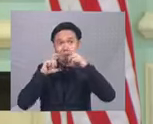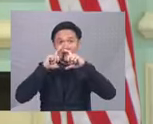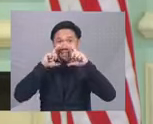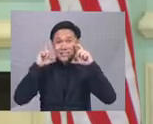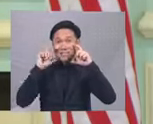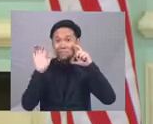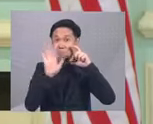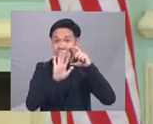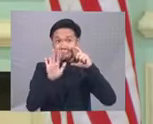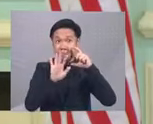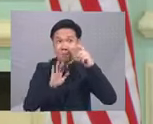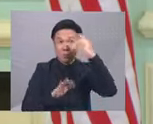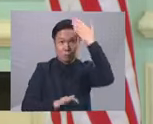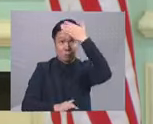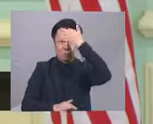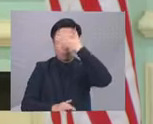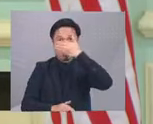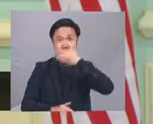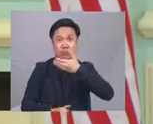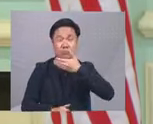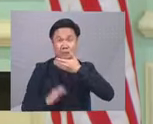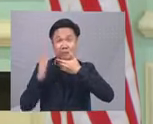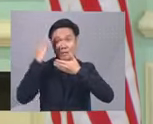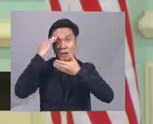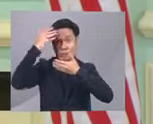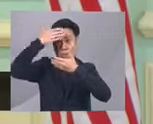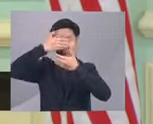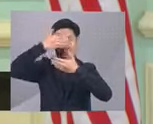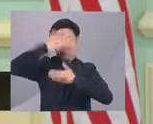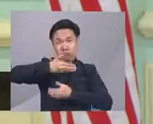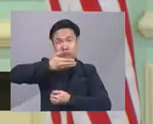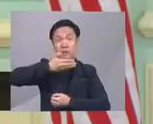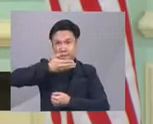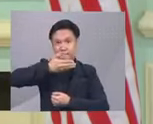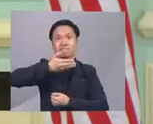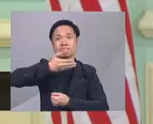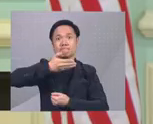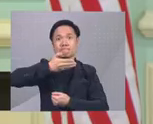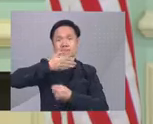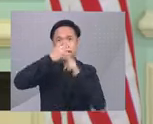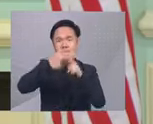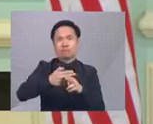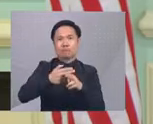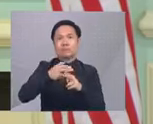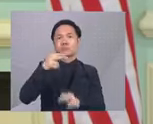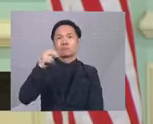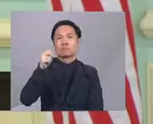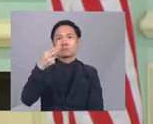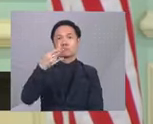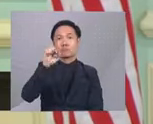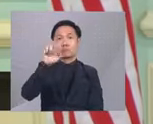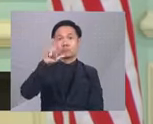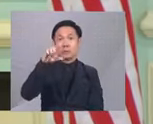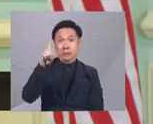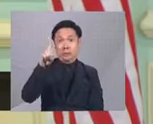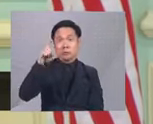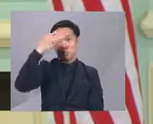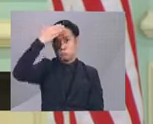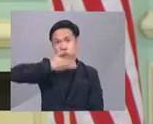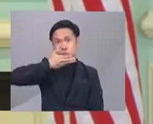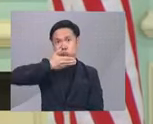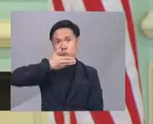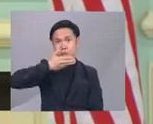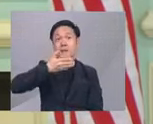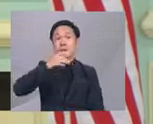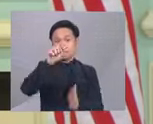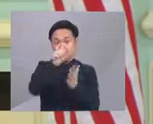ni, face mask, face shield yang plastik yang tutup cover semua sekali tu. Itu face shield. Mereka kena pakai face shield, pakai